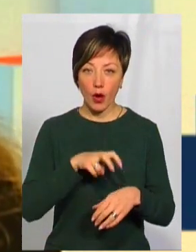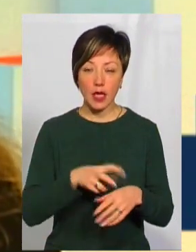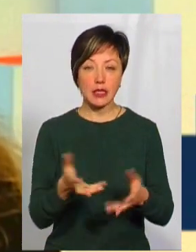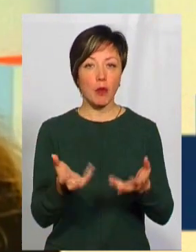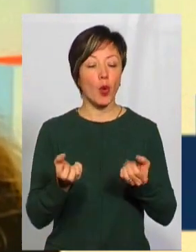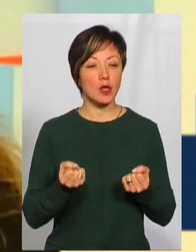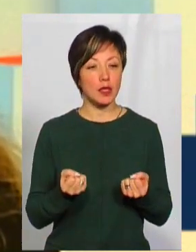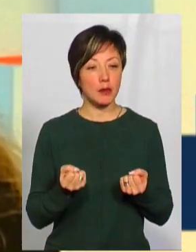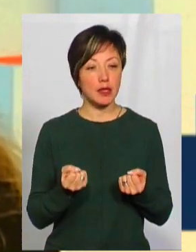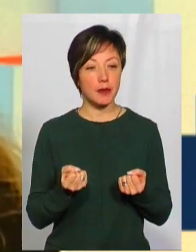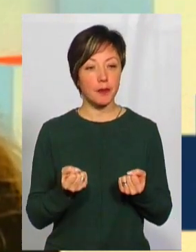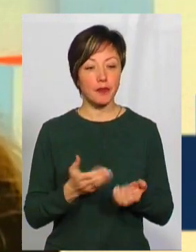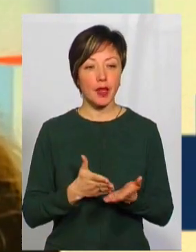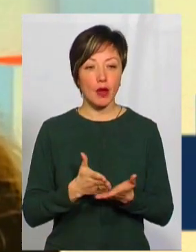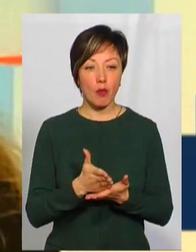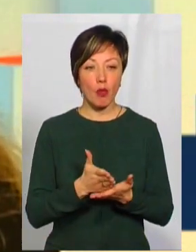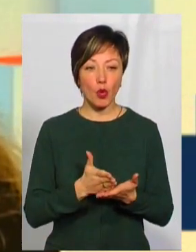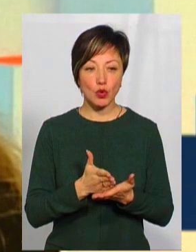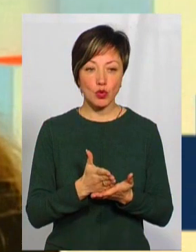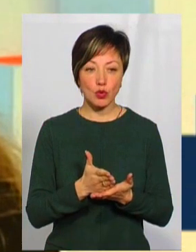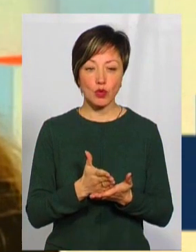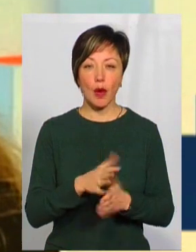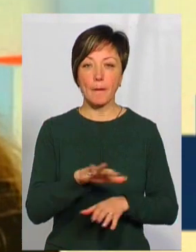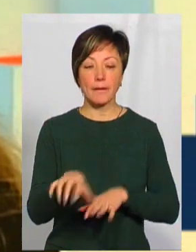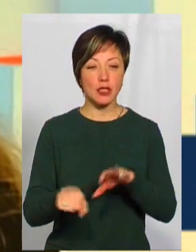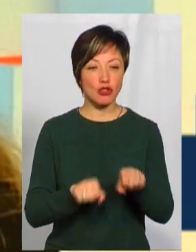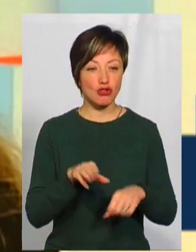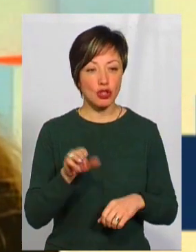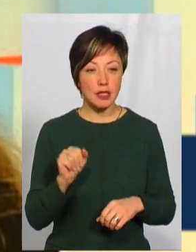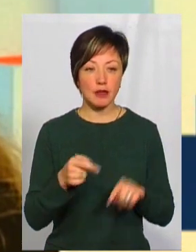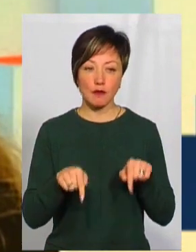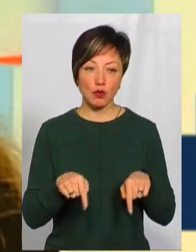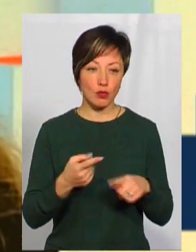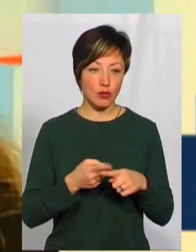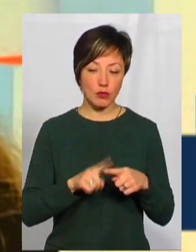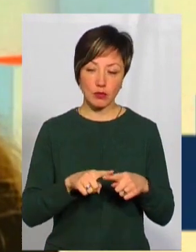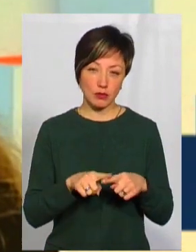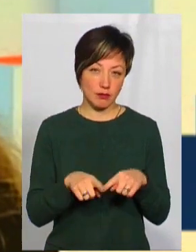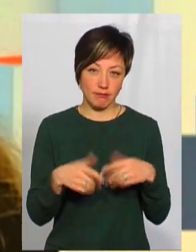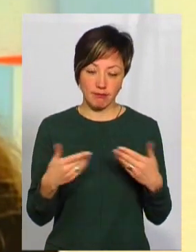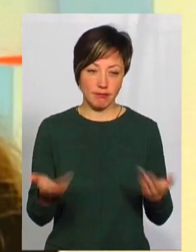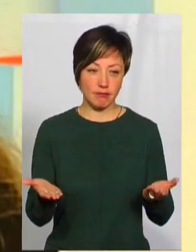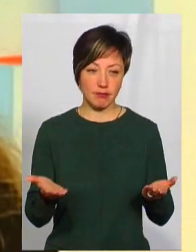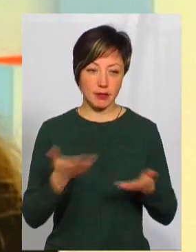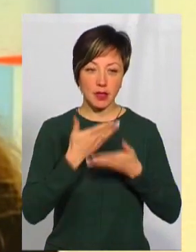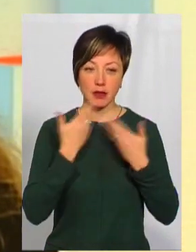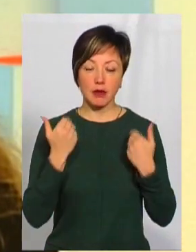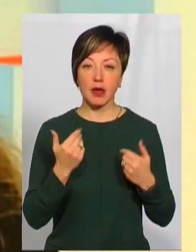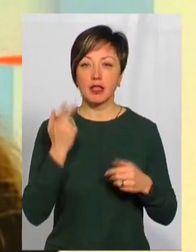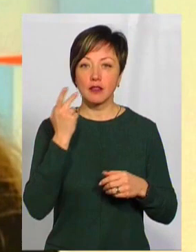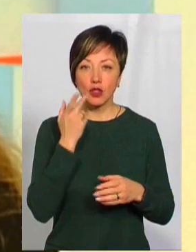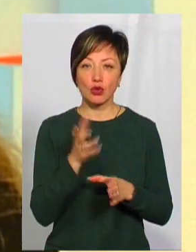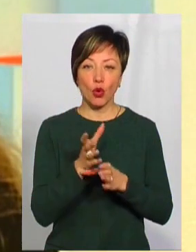отримати послуги фельдшера, масажиста. Цього, на жаль, вже немає. Тому що кожного